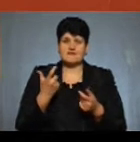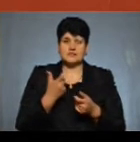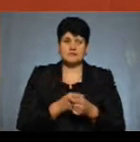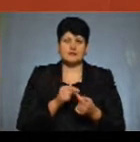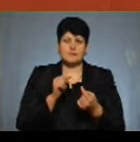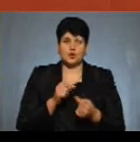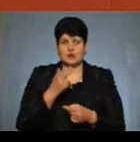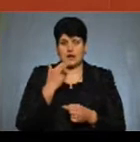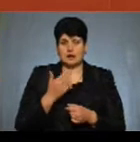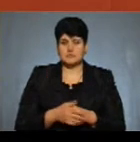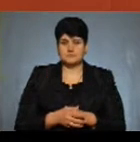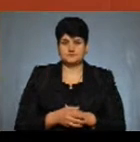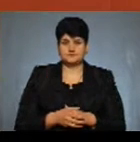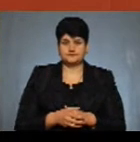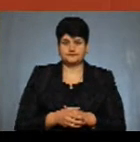вакцинуватися проти грипу?